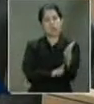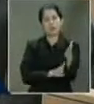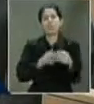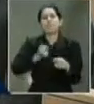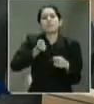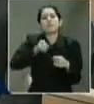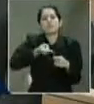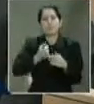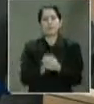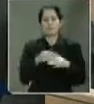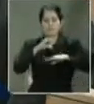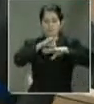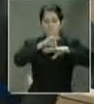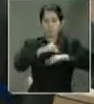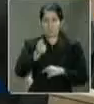ไม่รู้จัก